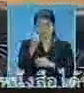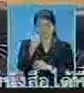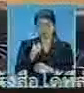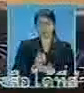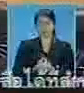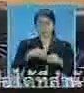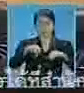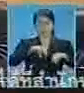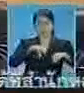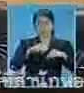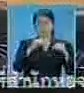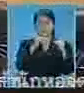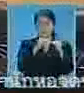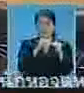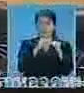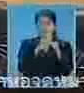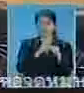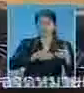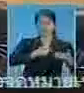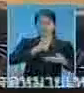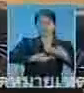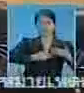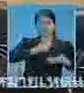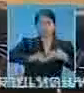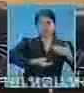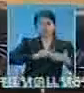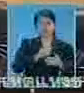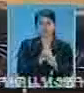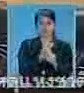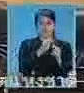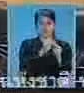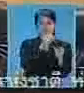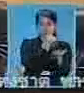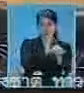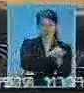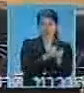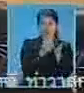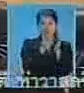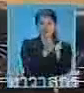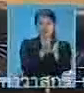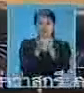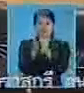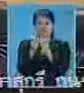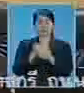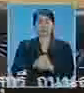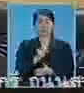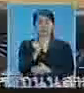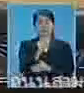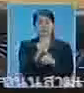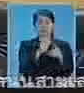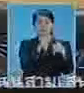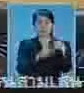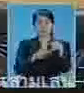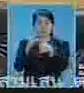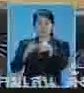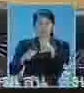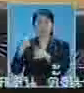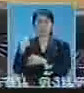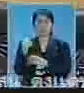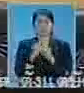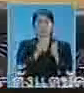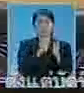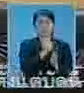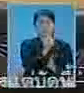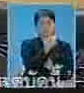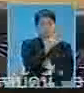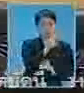ดสรรสิทธิ์ในการขายหรือที่เรียกกันว่าโควต้าให้กับนิติบุคคลโดยรวมเราจัดให้กับ13นิติบุคคลขนาดก